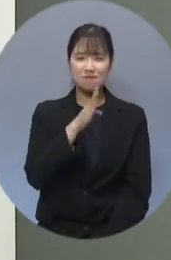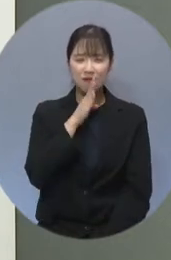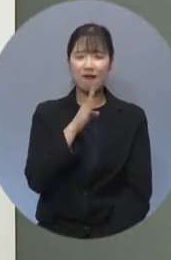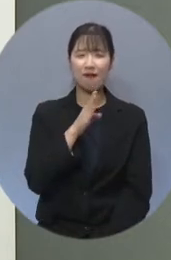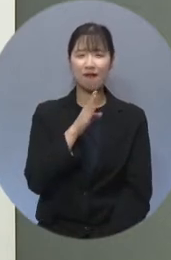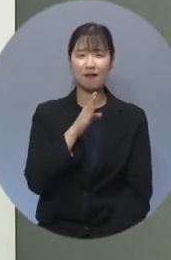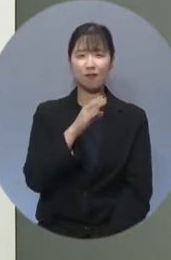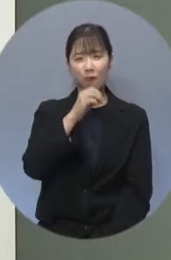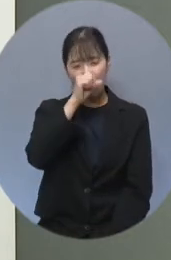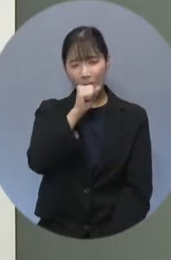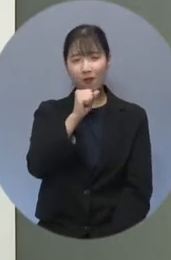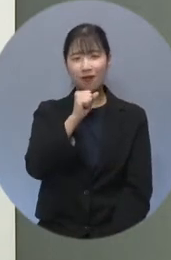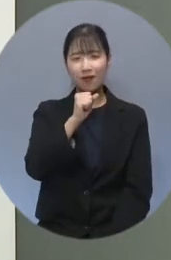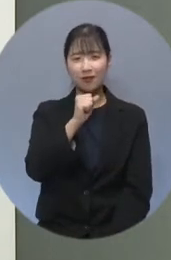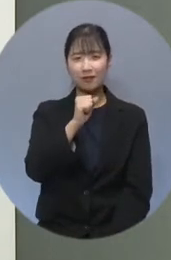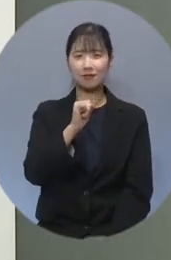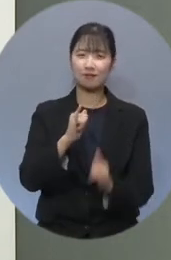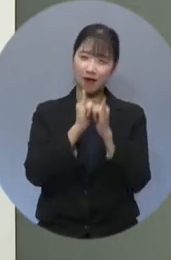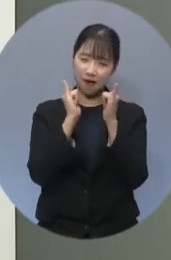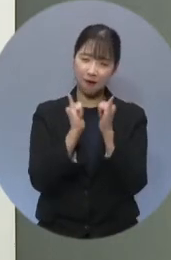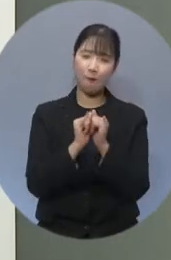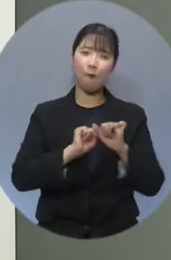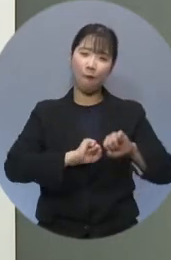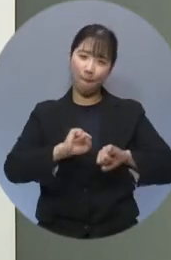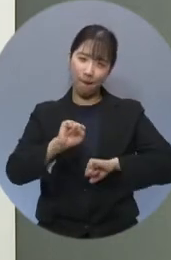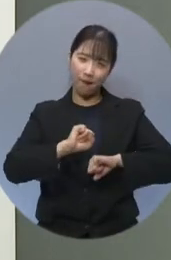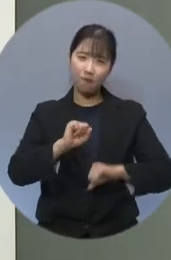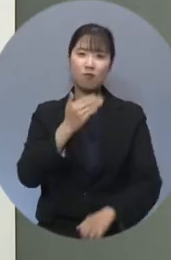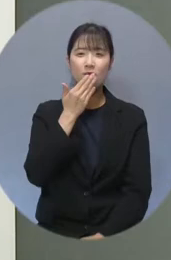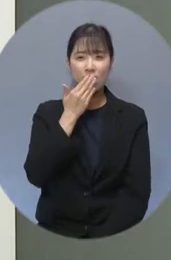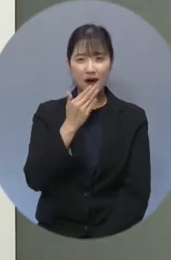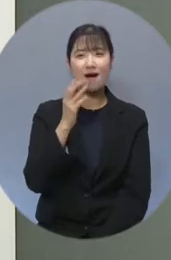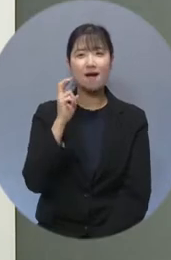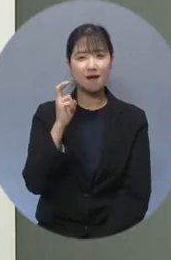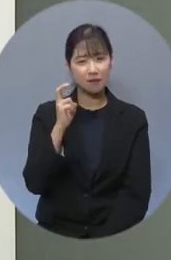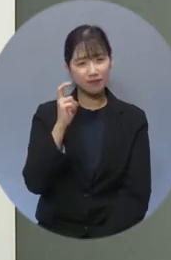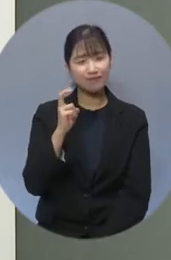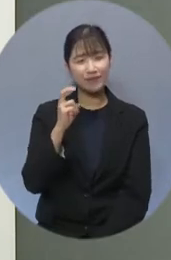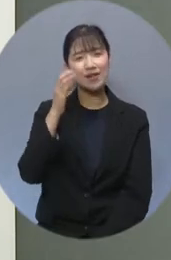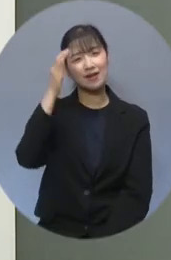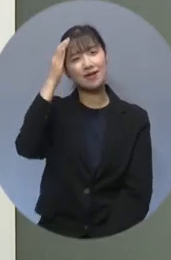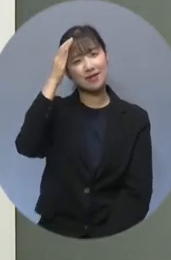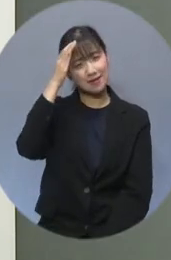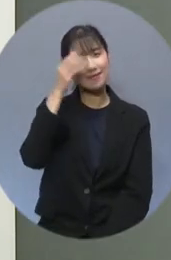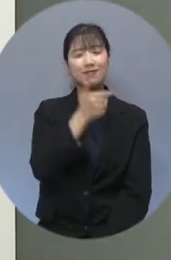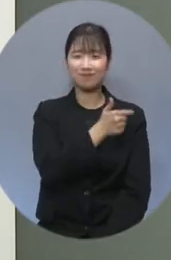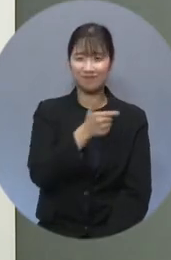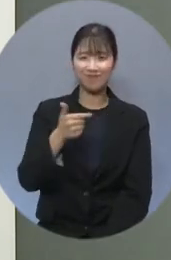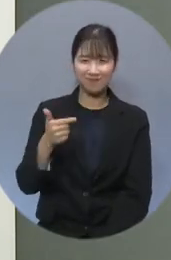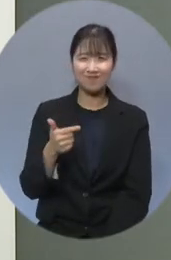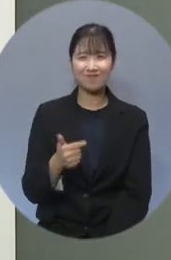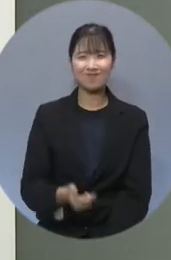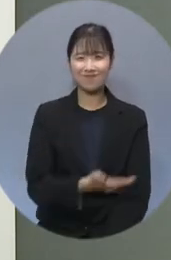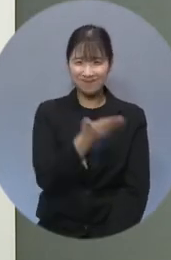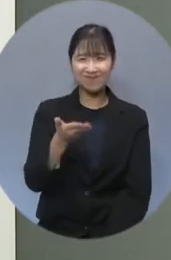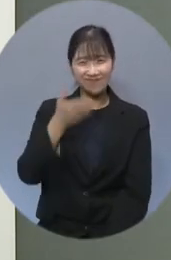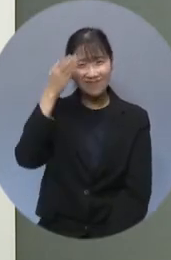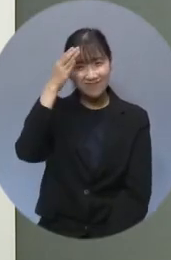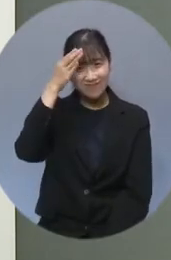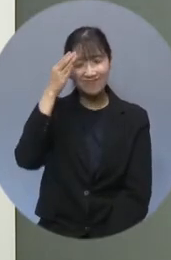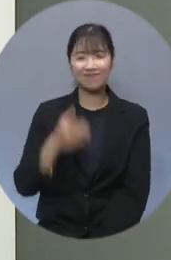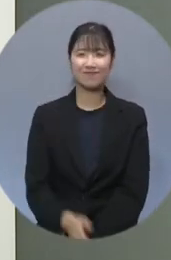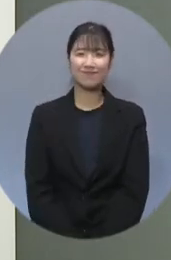좋은 우리가 사회 활동을 할 수 있지 않을까 이런 생각도 해봅니다.